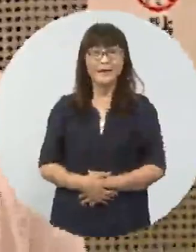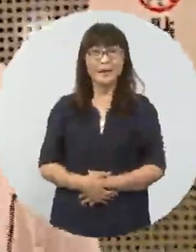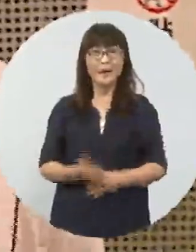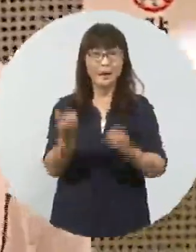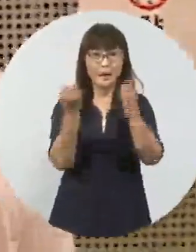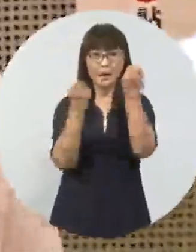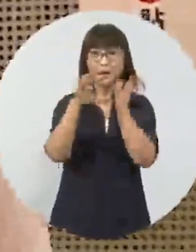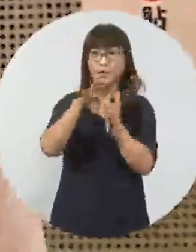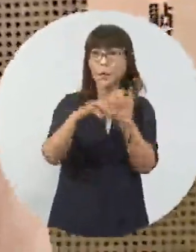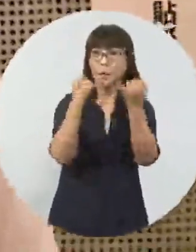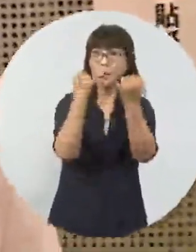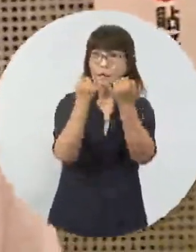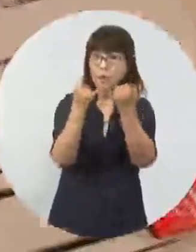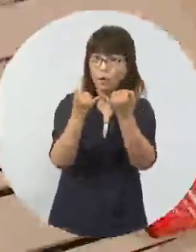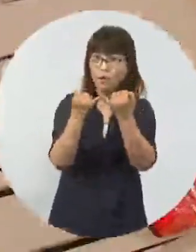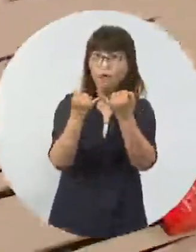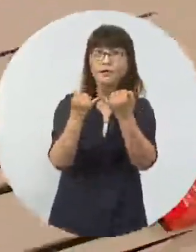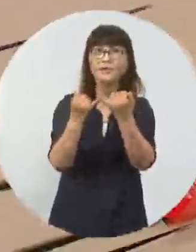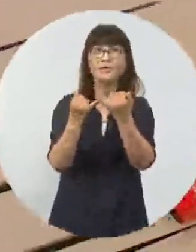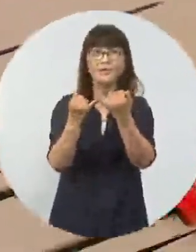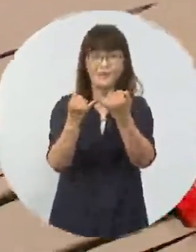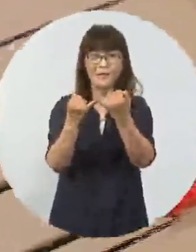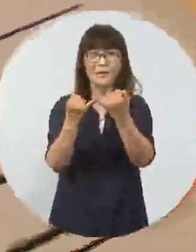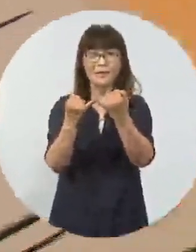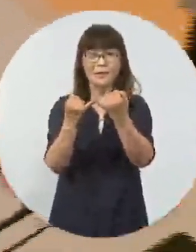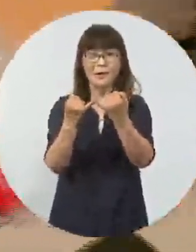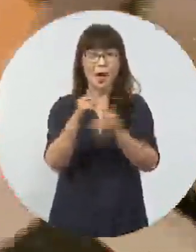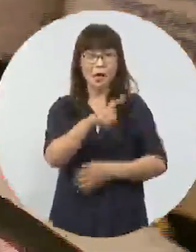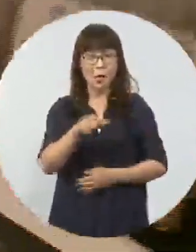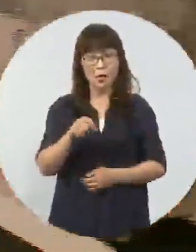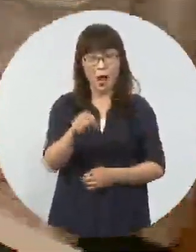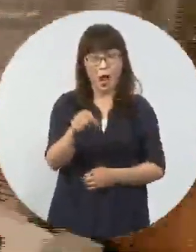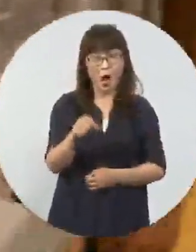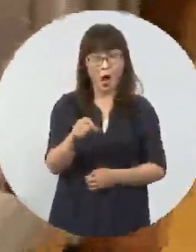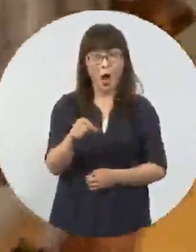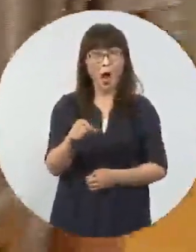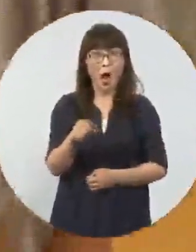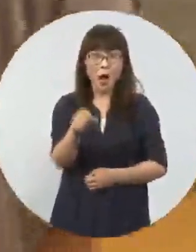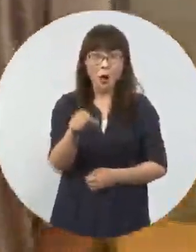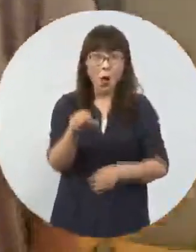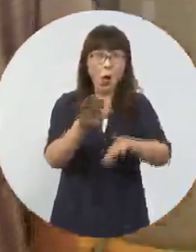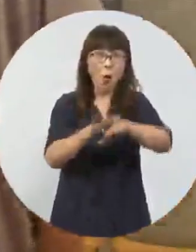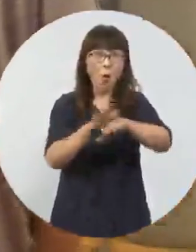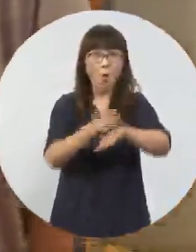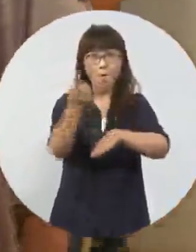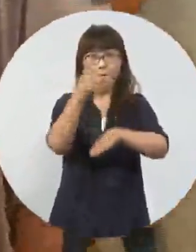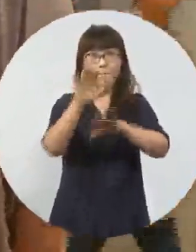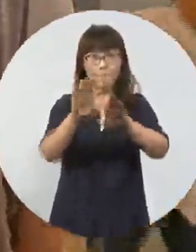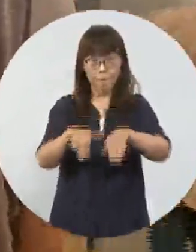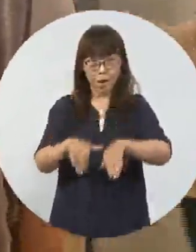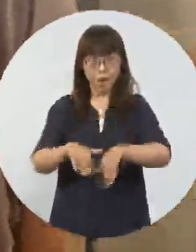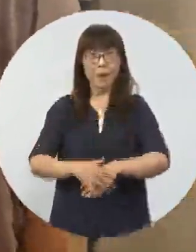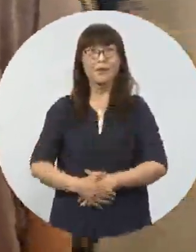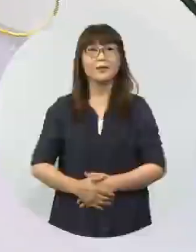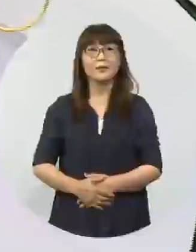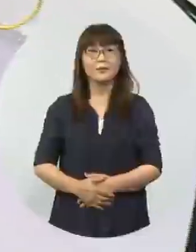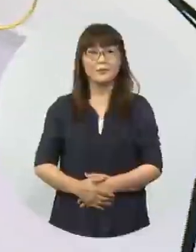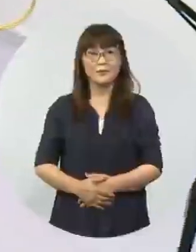場みたいな感じで、なんかこういうのはこうやってやるのって初めて見ました。